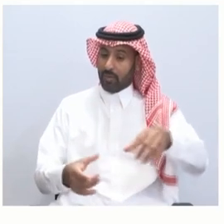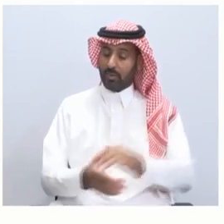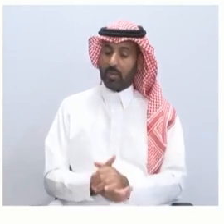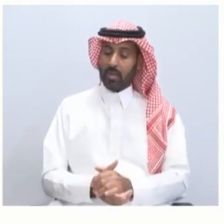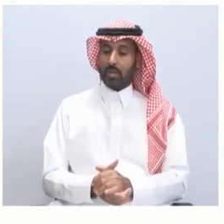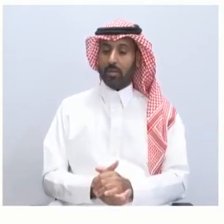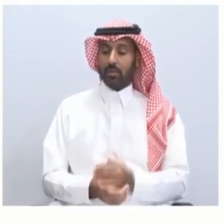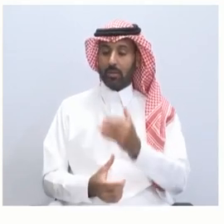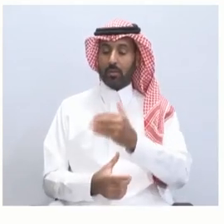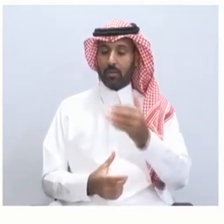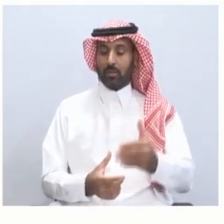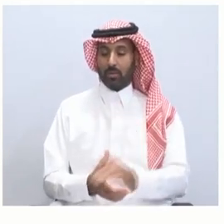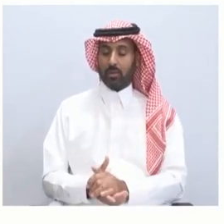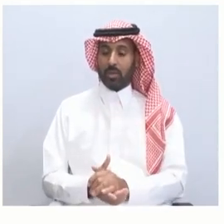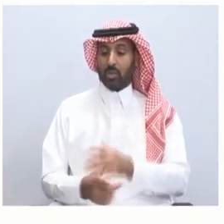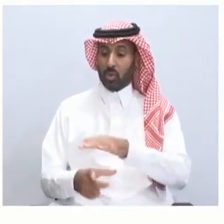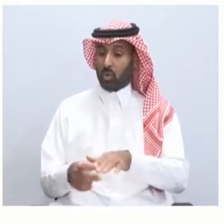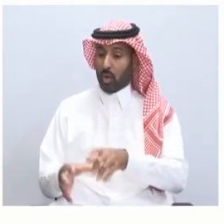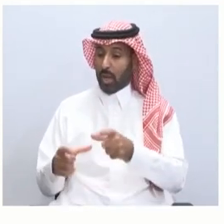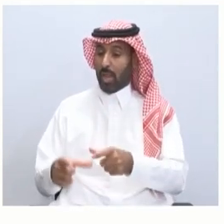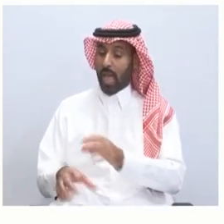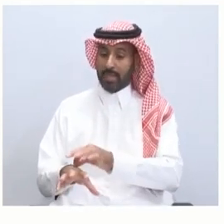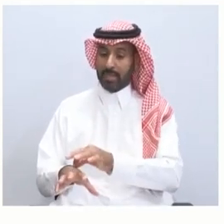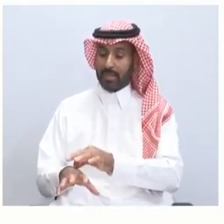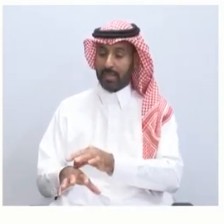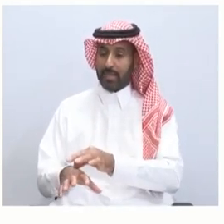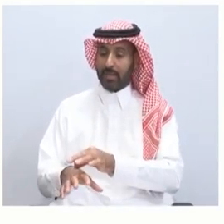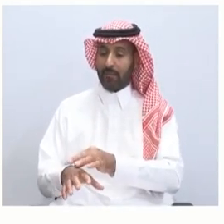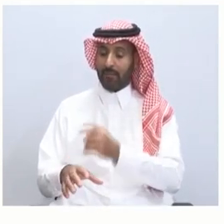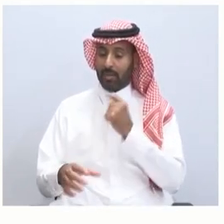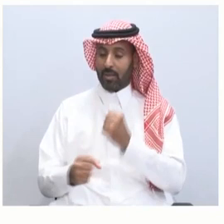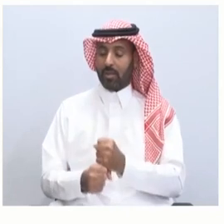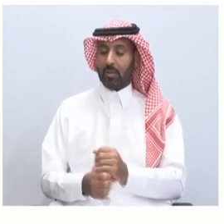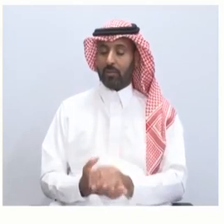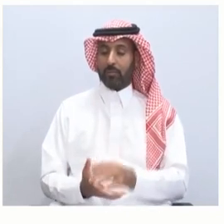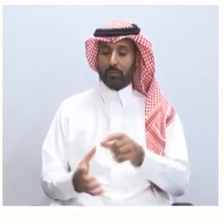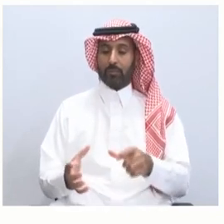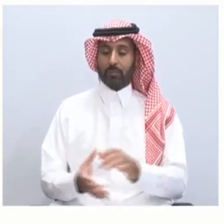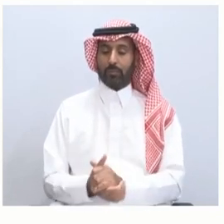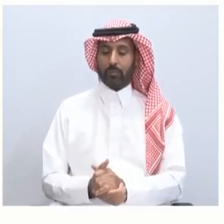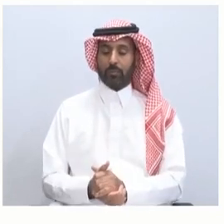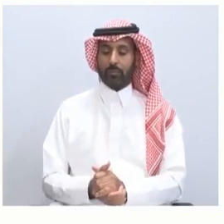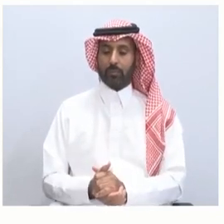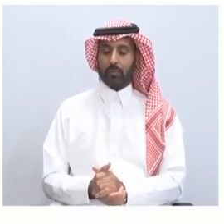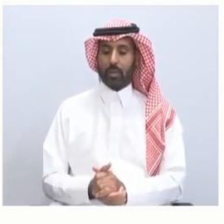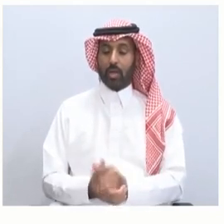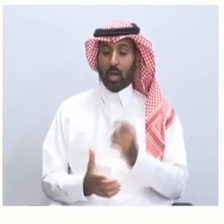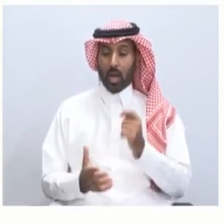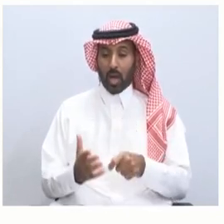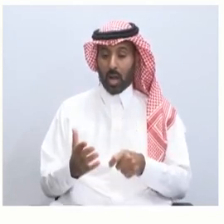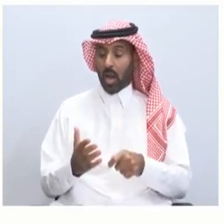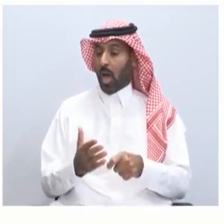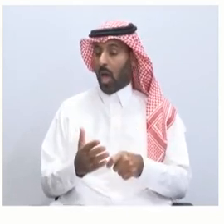حقن لدماء السكان والناس في الدرعيه قرر